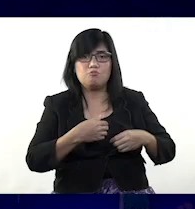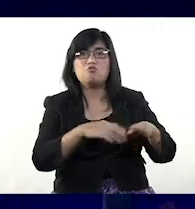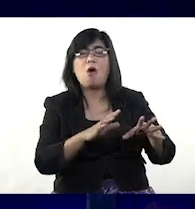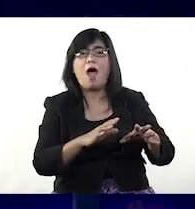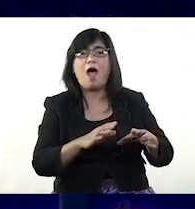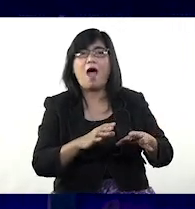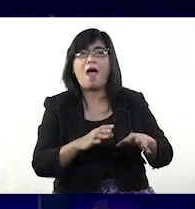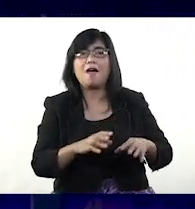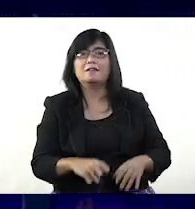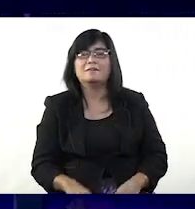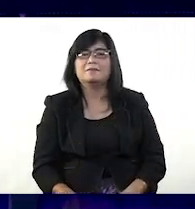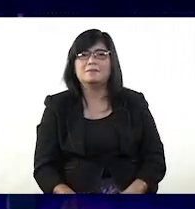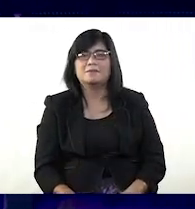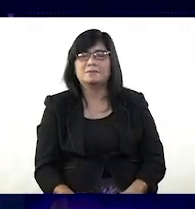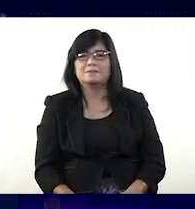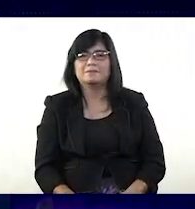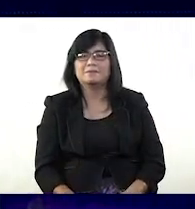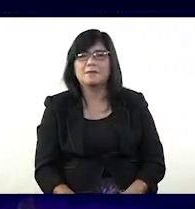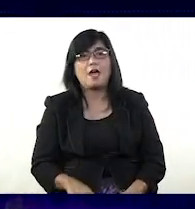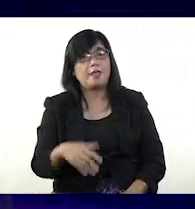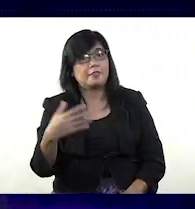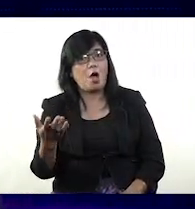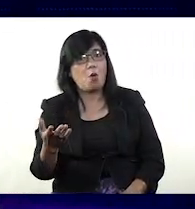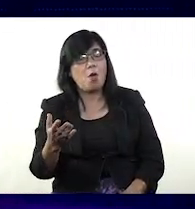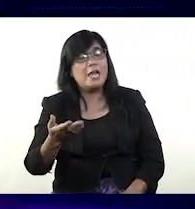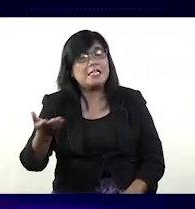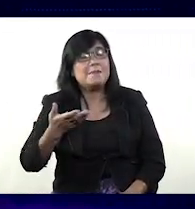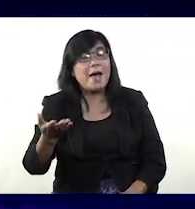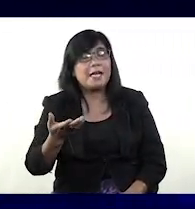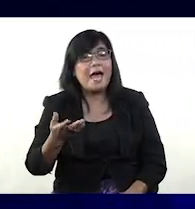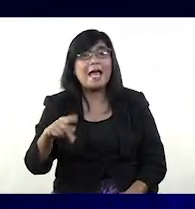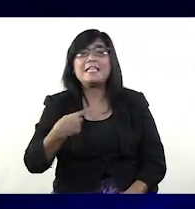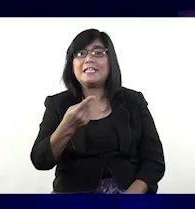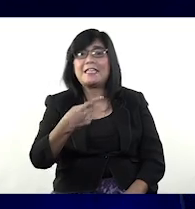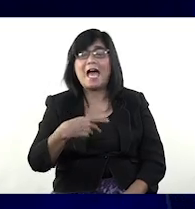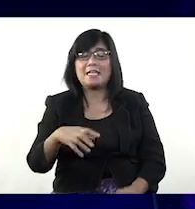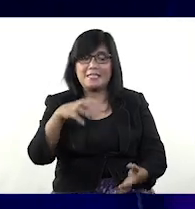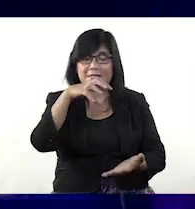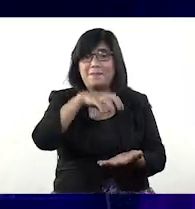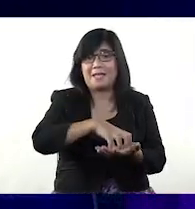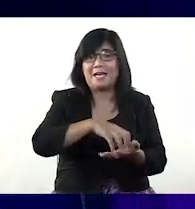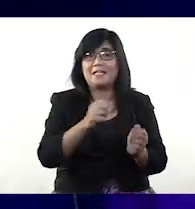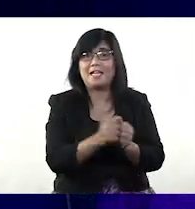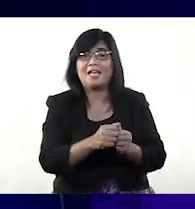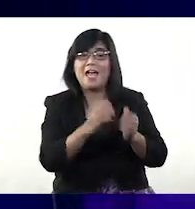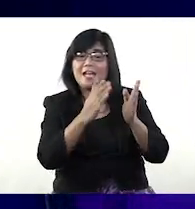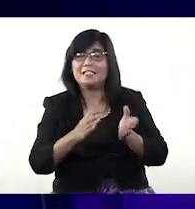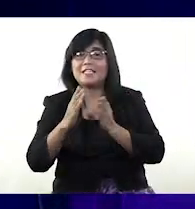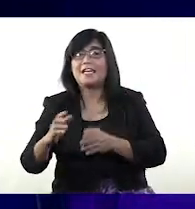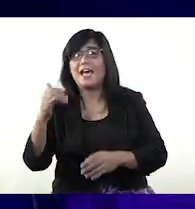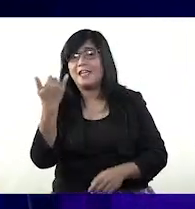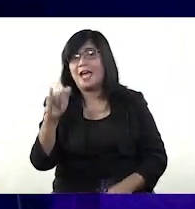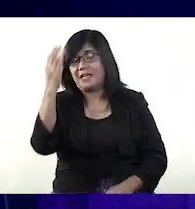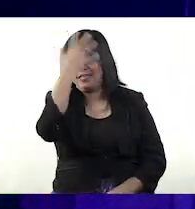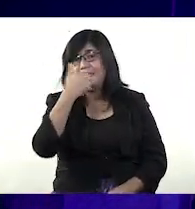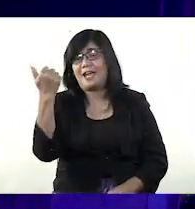Hai atau terjemahan yang lebih pasti di mana kau Aku tempatkan dengan rencana yang indah jadi jrebeng